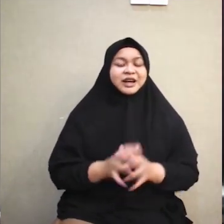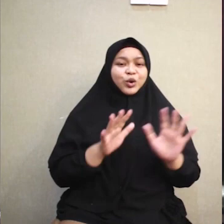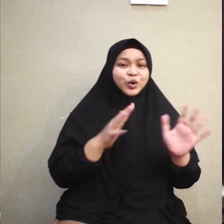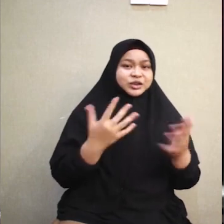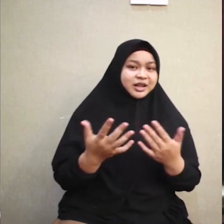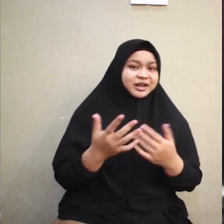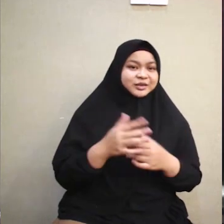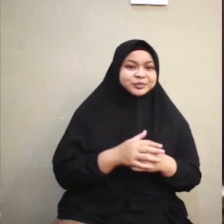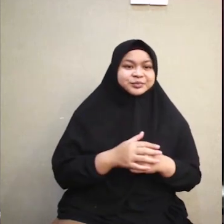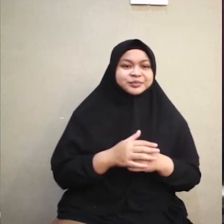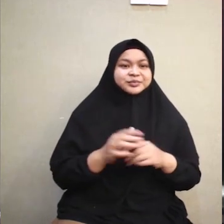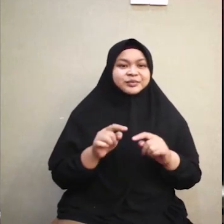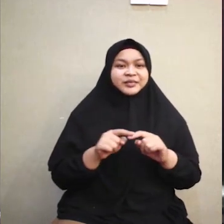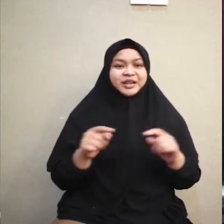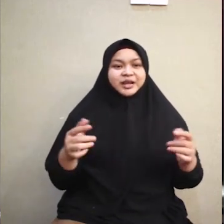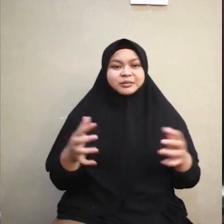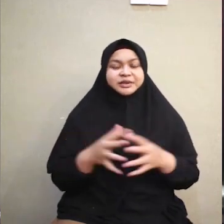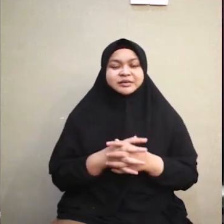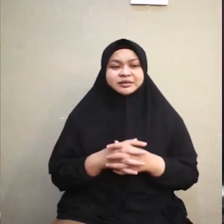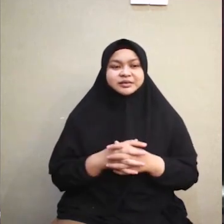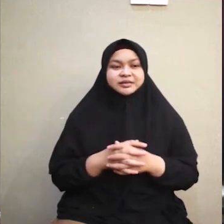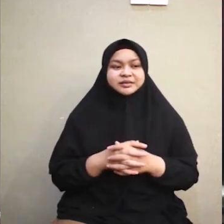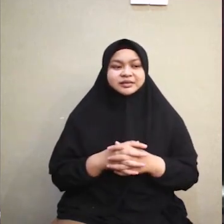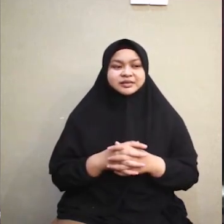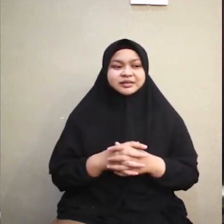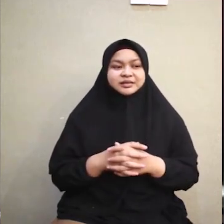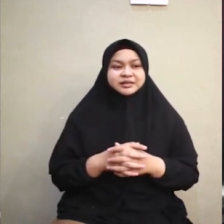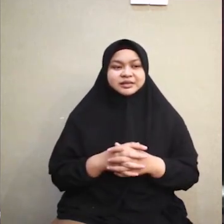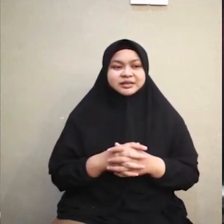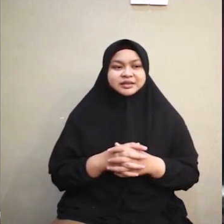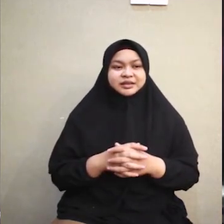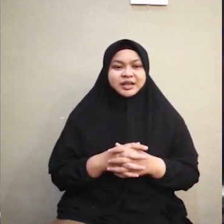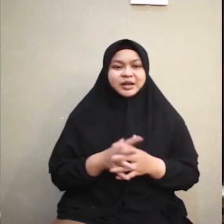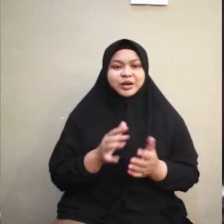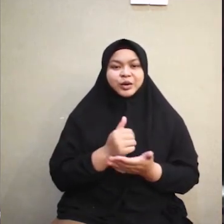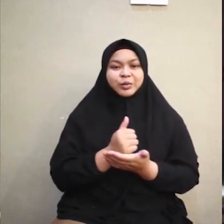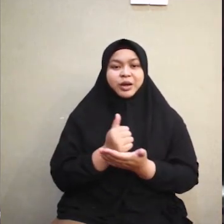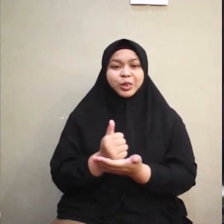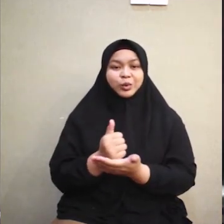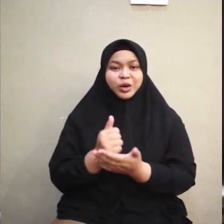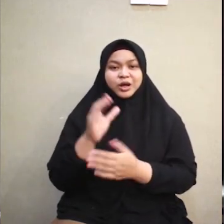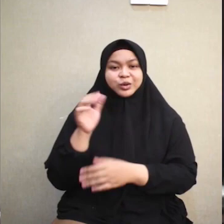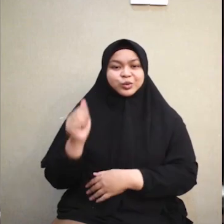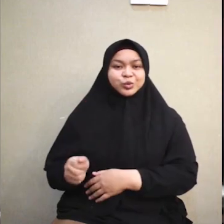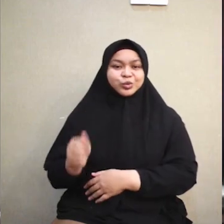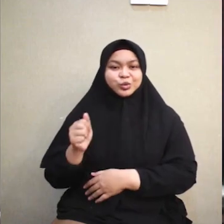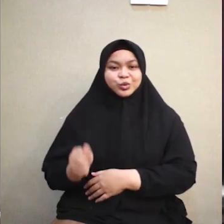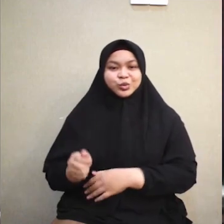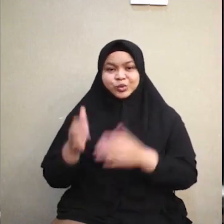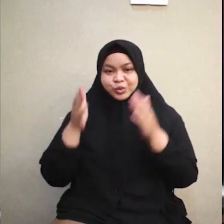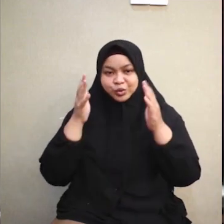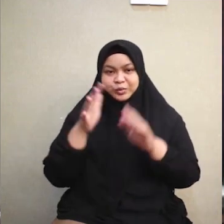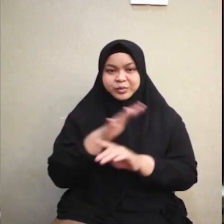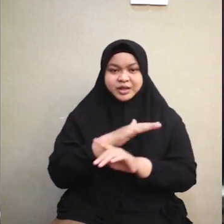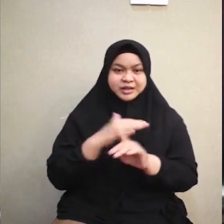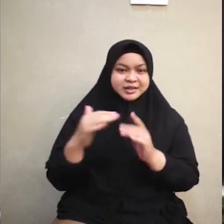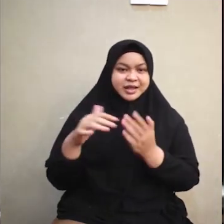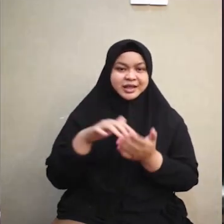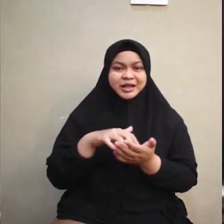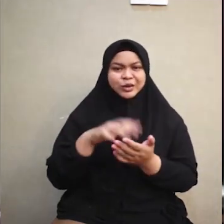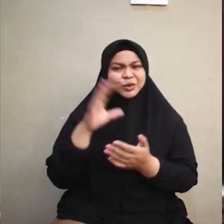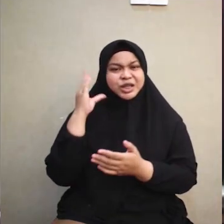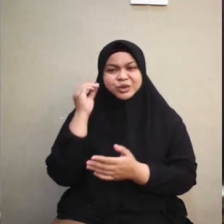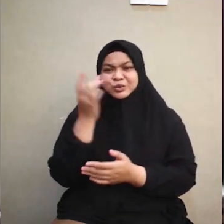tapi ya kalau ngomong soal bantuan hukum untuk masyarakat rentan ya itu isu Kalian juga